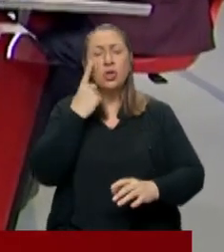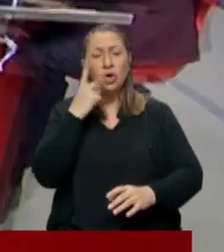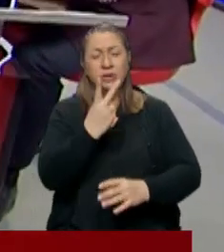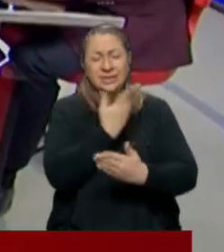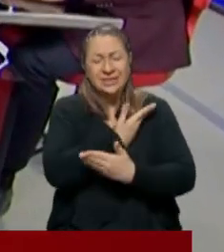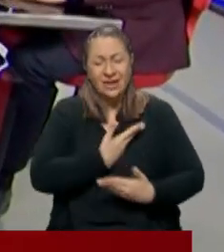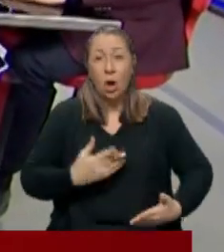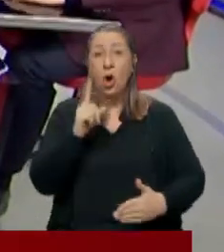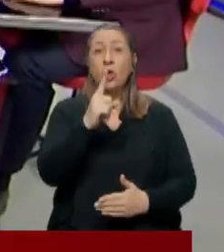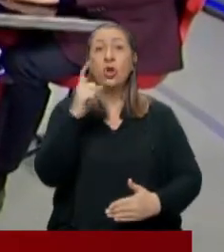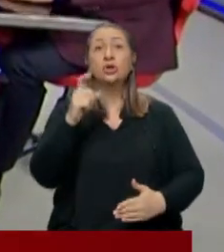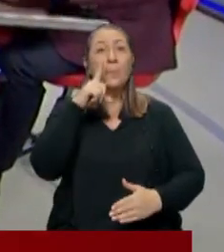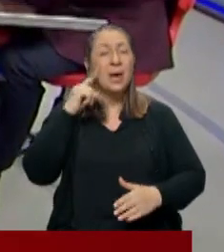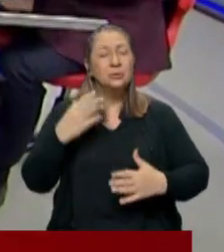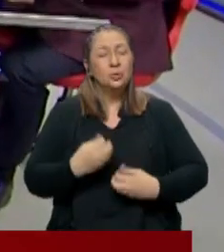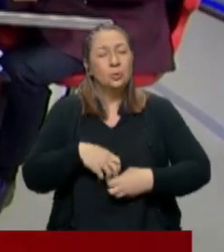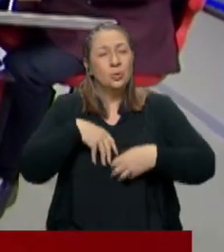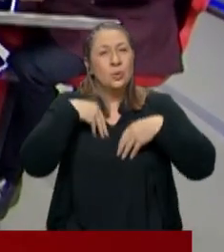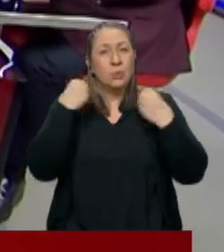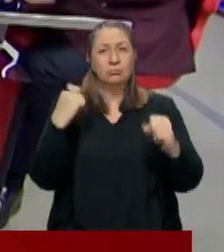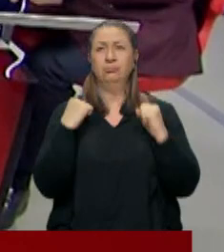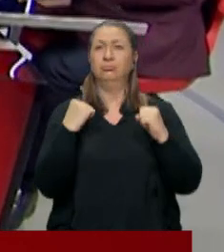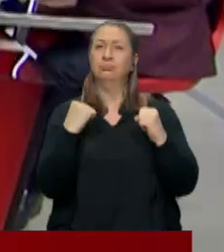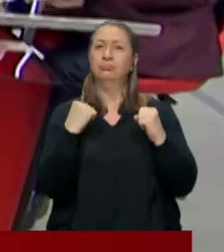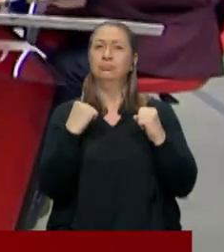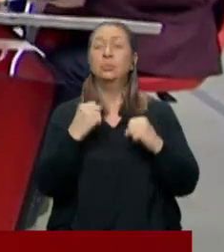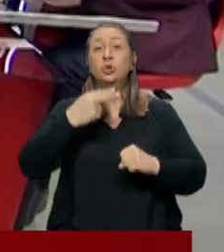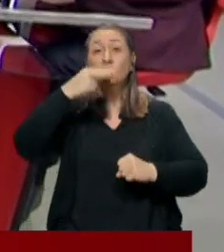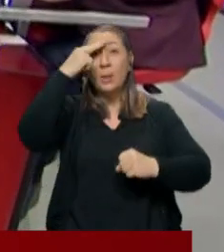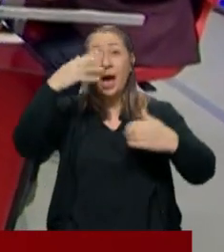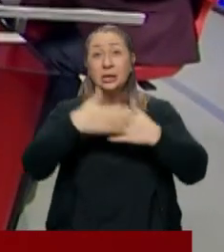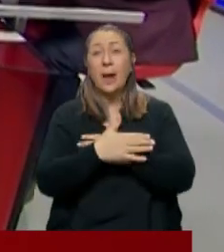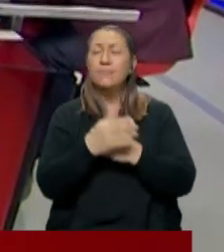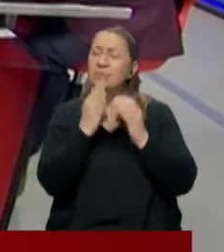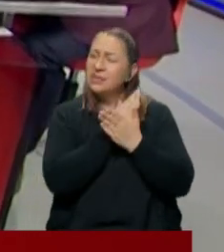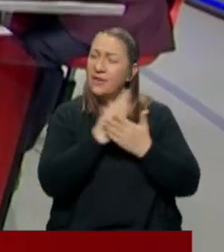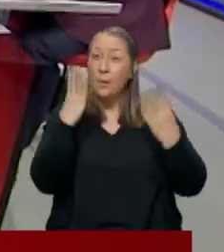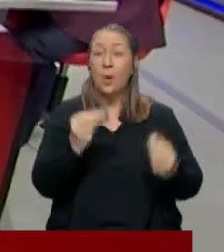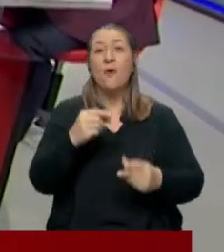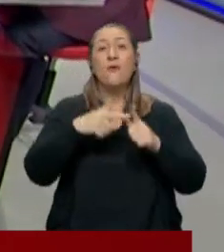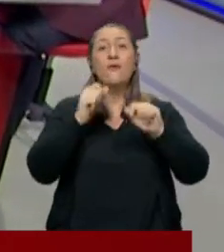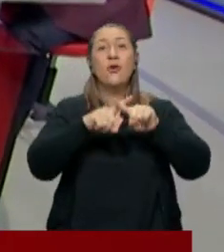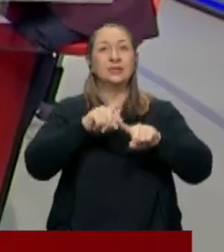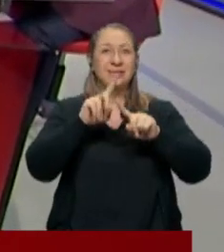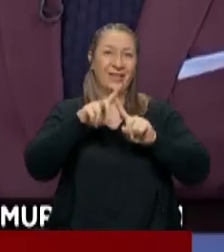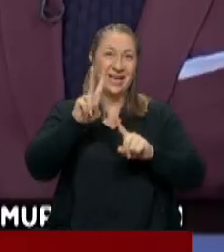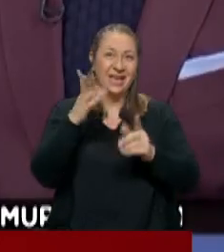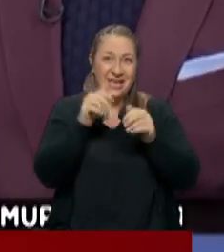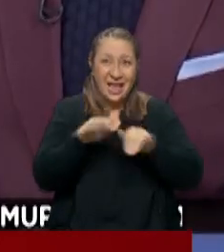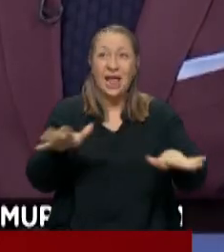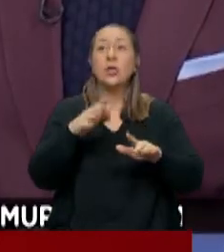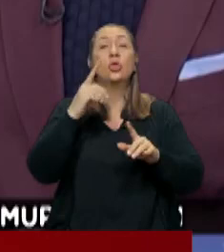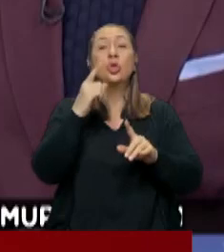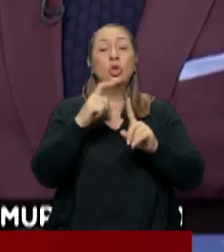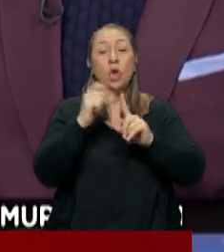sevgisiyle ve Ondokuz Mayıs ruhu dimdik ayakta Cuma akşamlarının kız bu gelen Fox ekranlarında yayınlanan Doğan